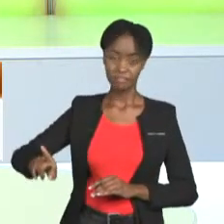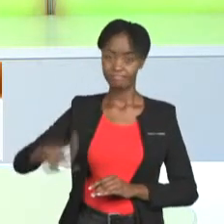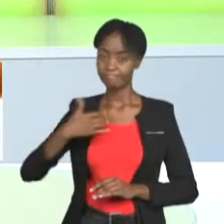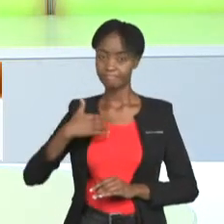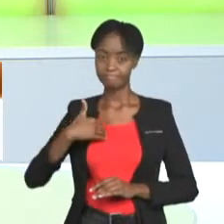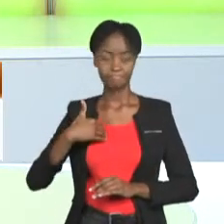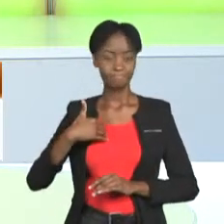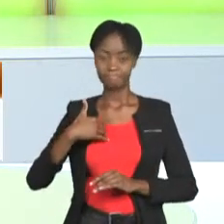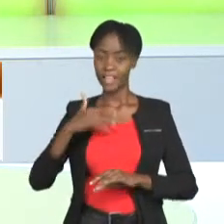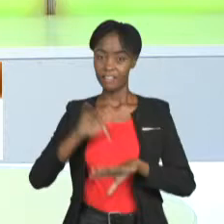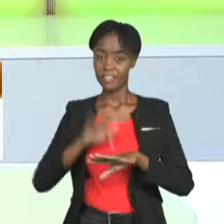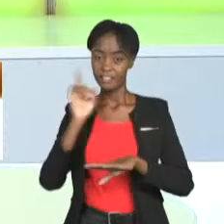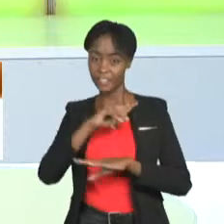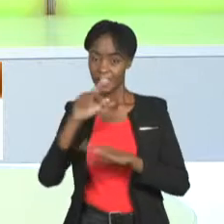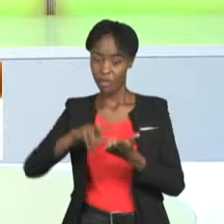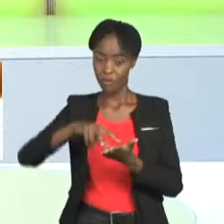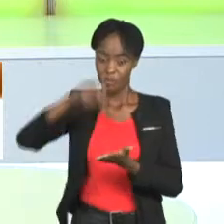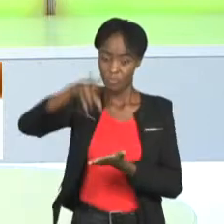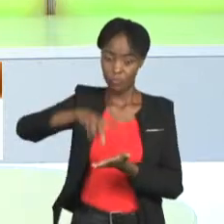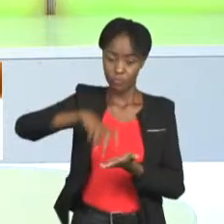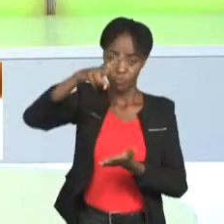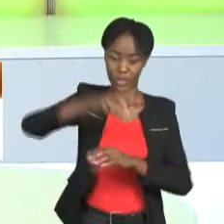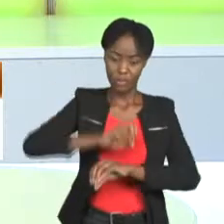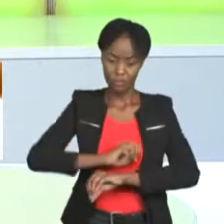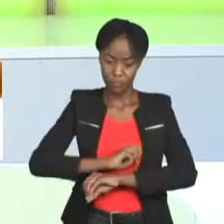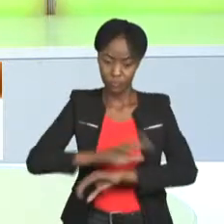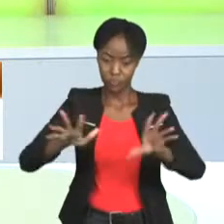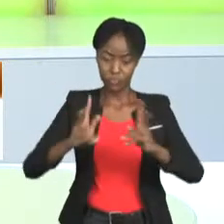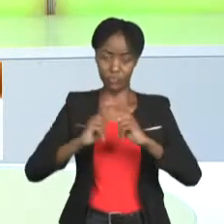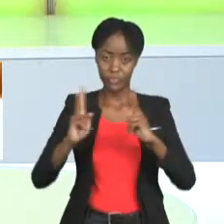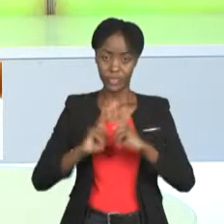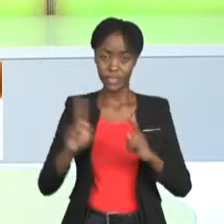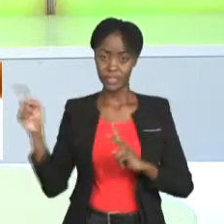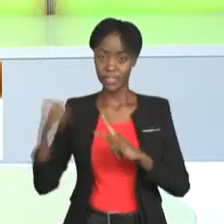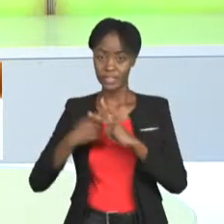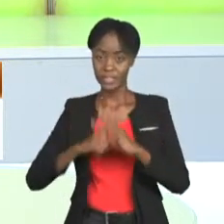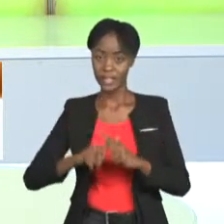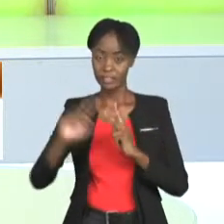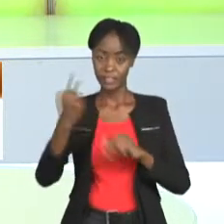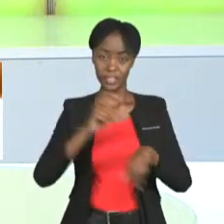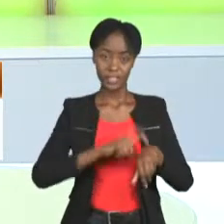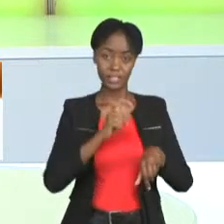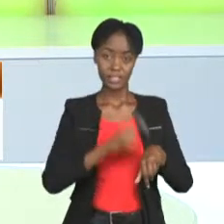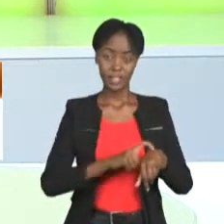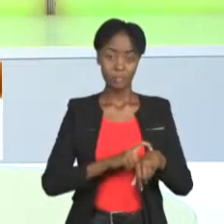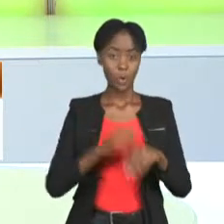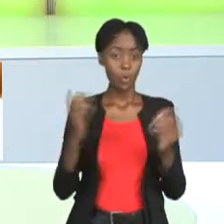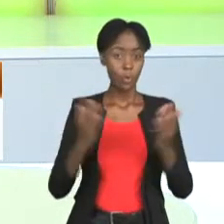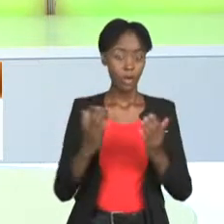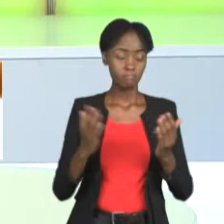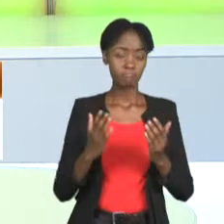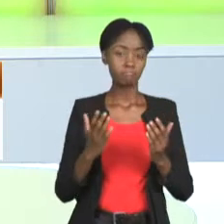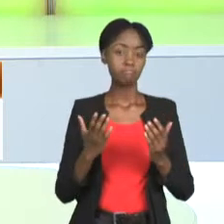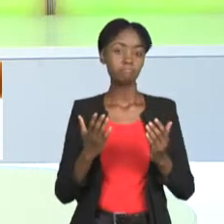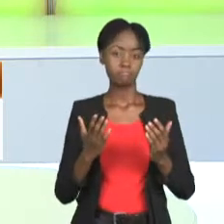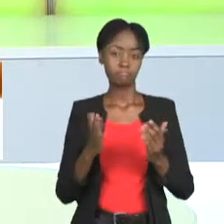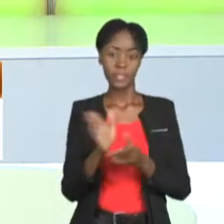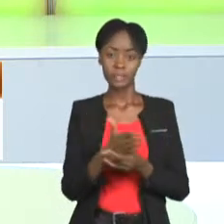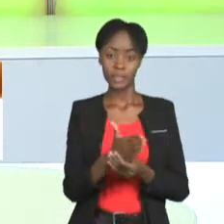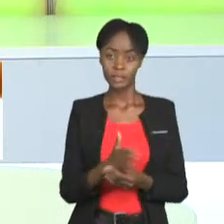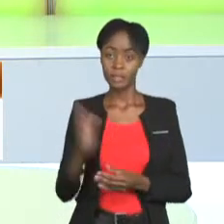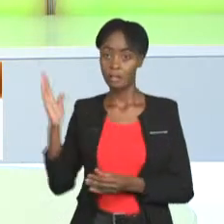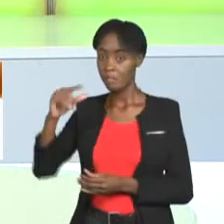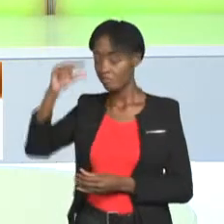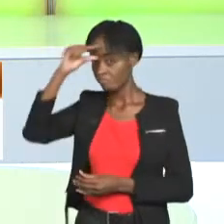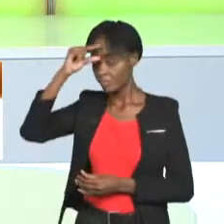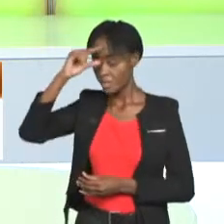eneo hilo kwa mara ya kwanza. Nzige hao wakionekana kwa mara ya kwanza siku ya Alhamisi. Serikali ya kaunti ya Tharaka Nithi kwa